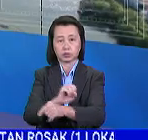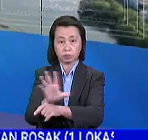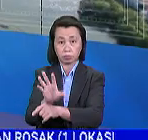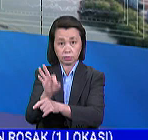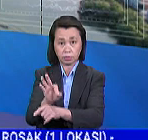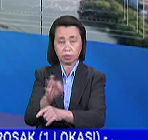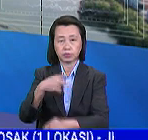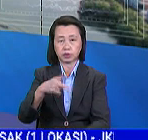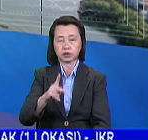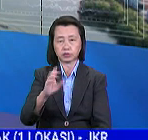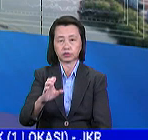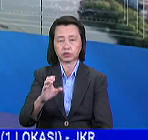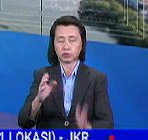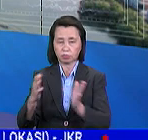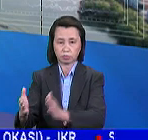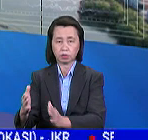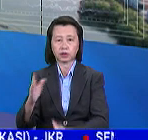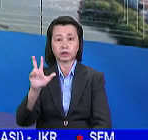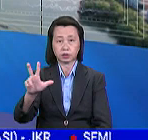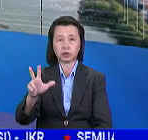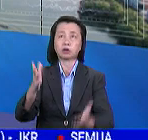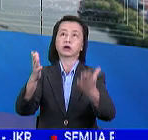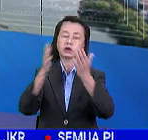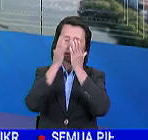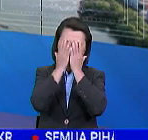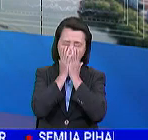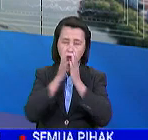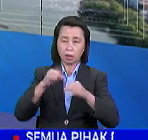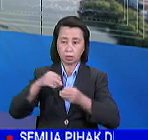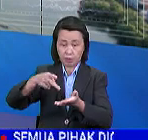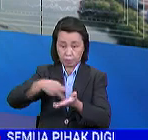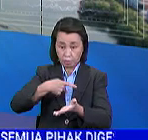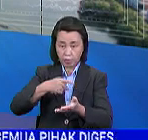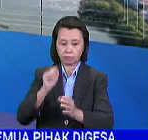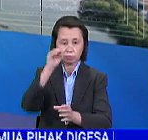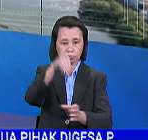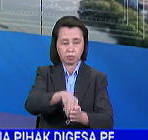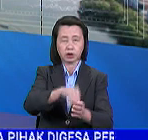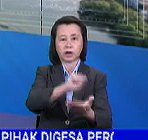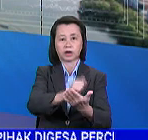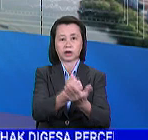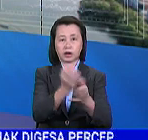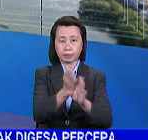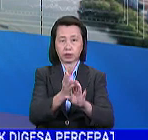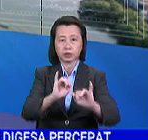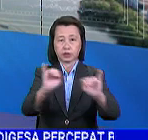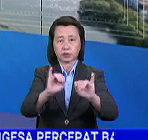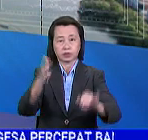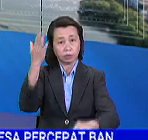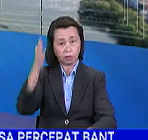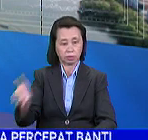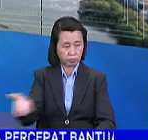19 PC faster tiga melahirkan rasa syukur menerima bayaran yang boleh dikreditkan ke account is Mine part